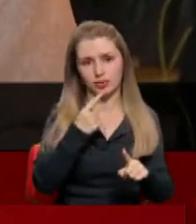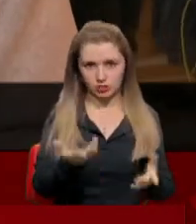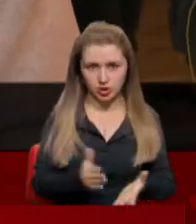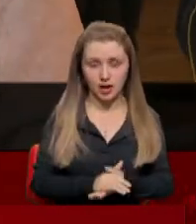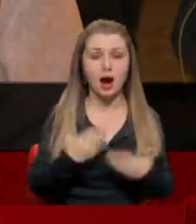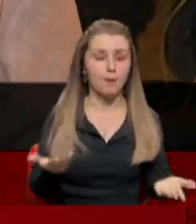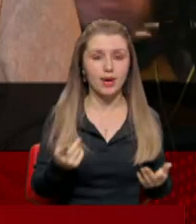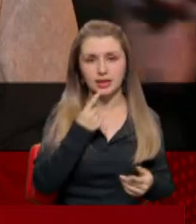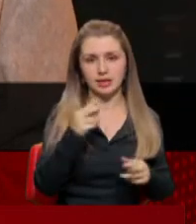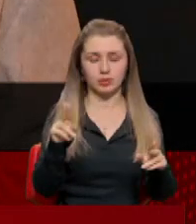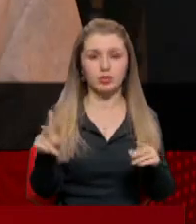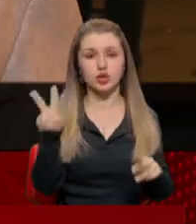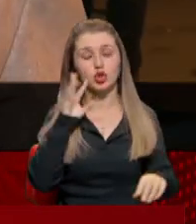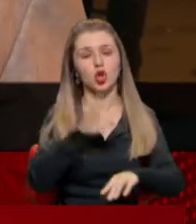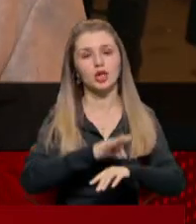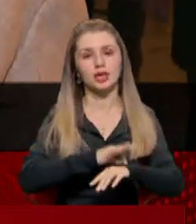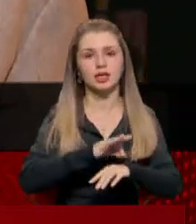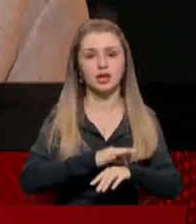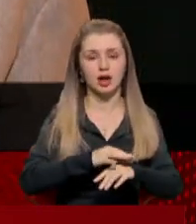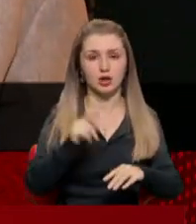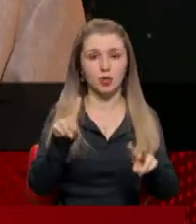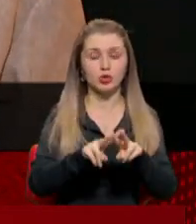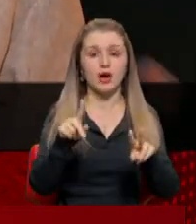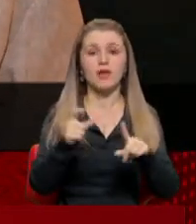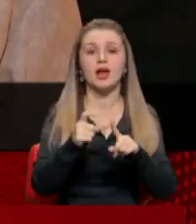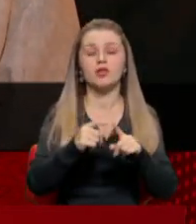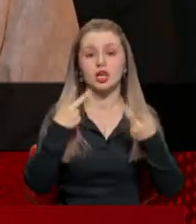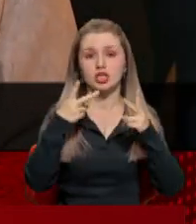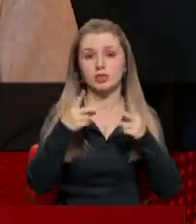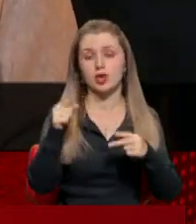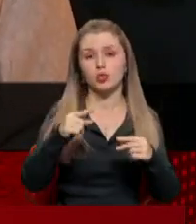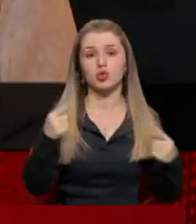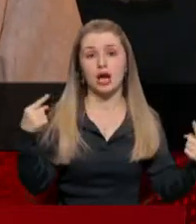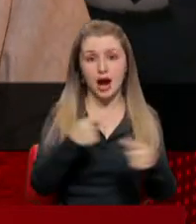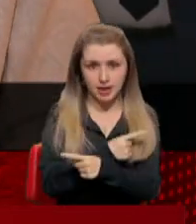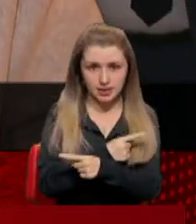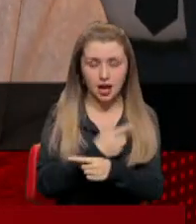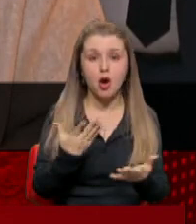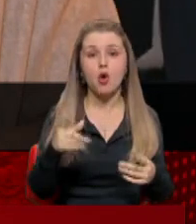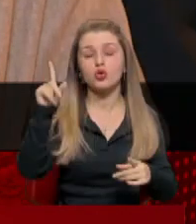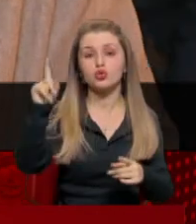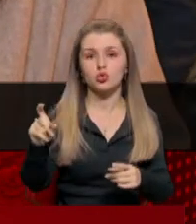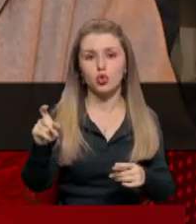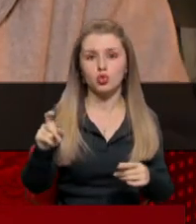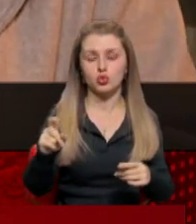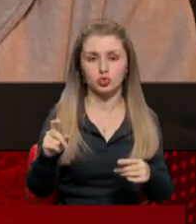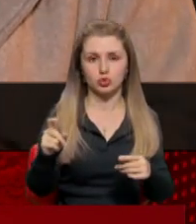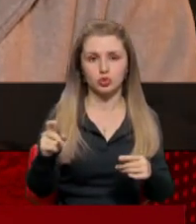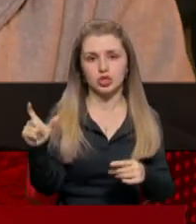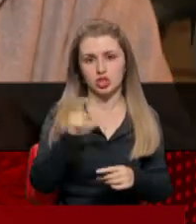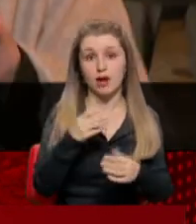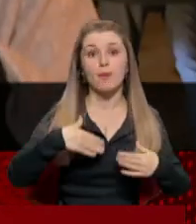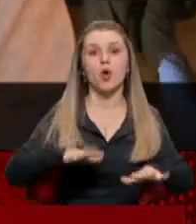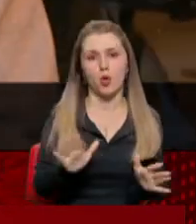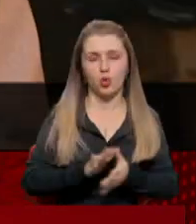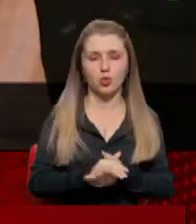demişti. Ama dediğim gibi son dakika Musavat Dervişoğlu'nun yapmış olduğu açıklama bunun tam aksine, ama o soruda çok da yanıt bulmuş